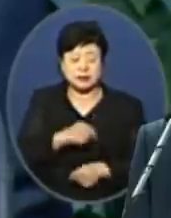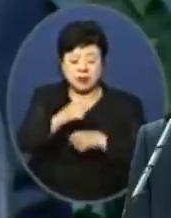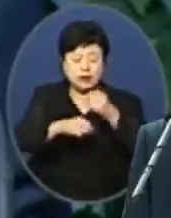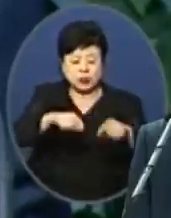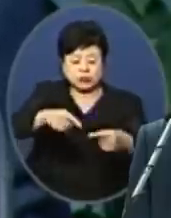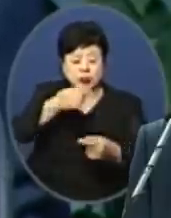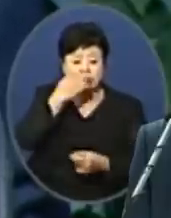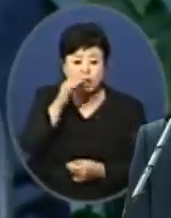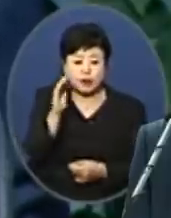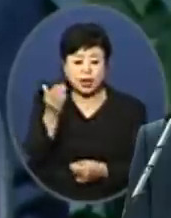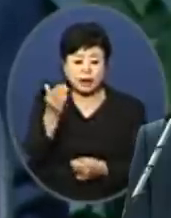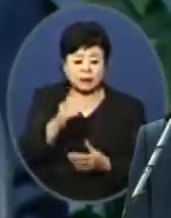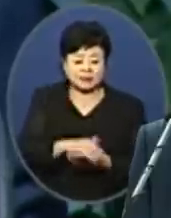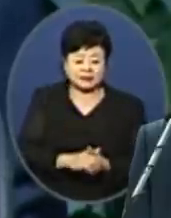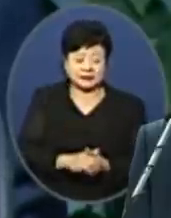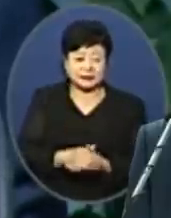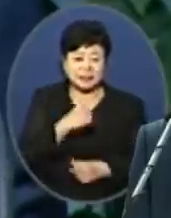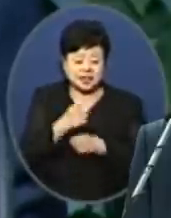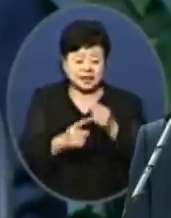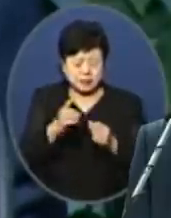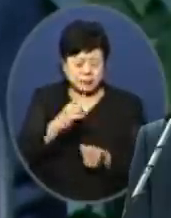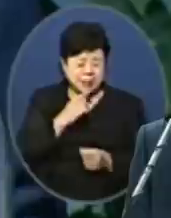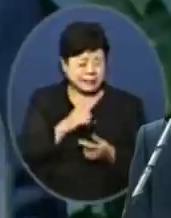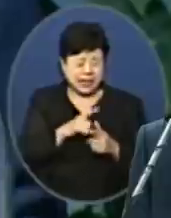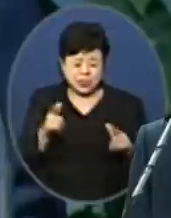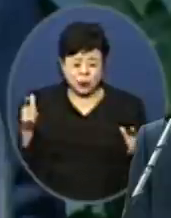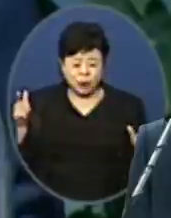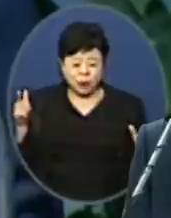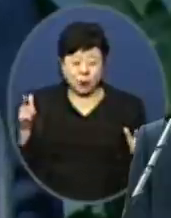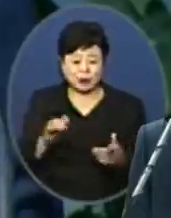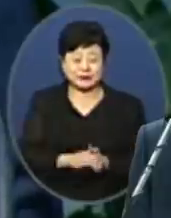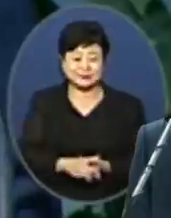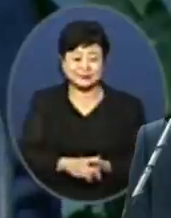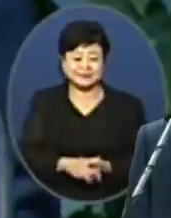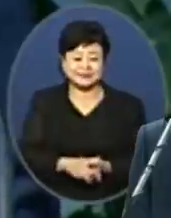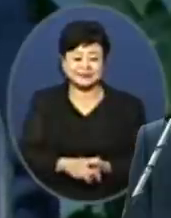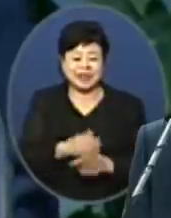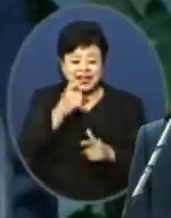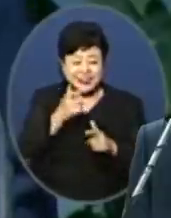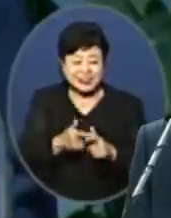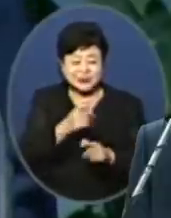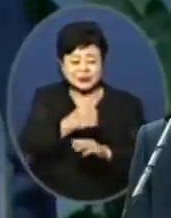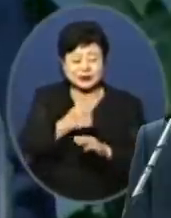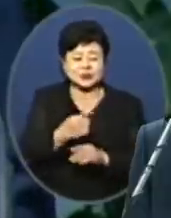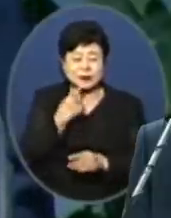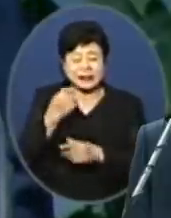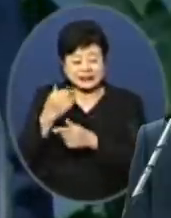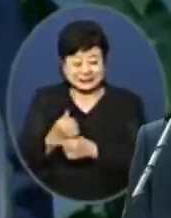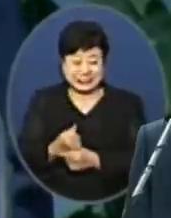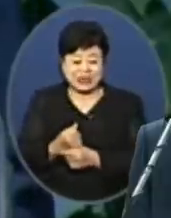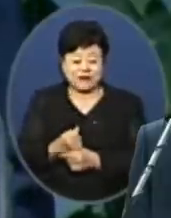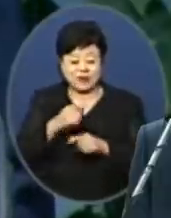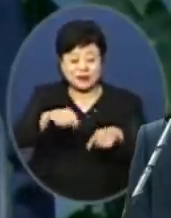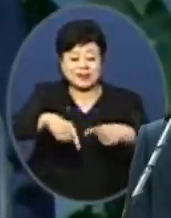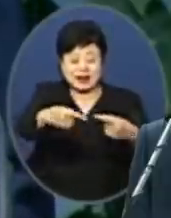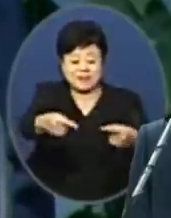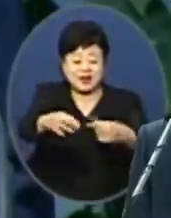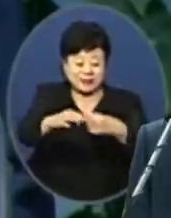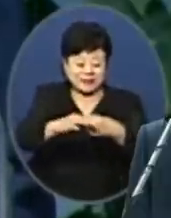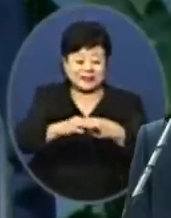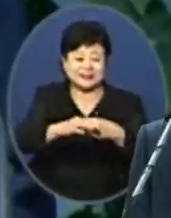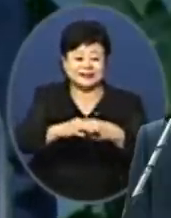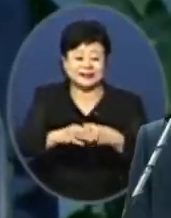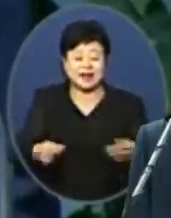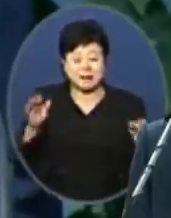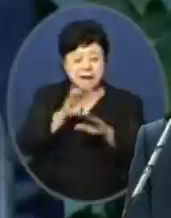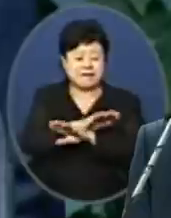있습니다. 1년에 한 번밖에 못 들어가는 것이 아닙니다. 예수 그리스도만 의지하고 들어가면